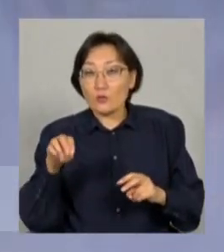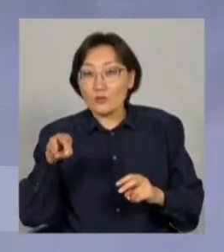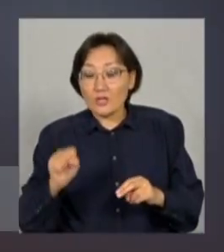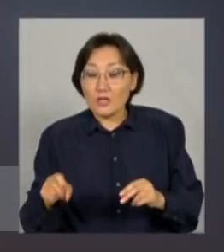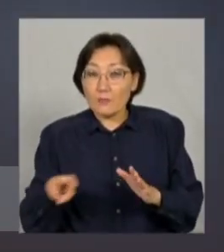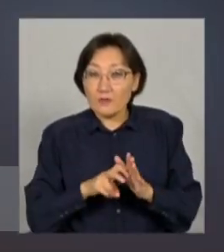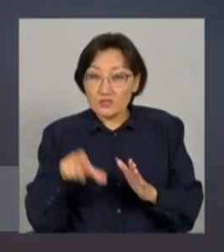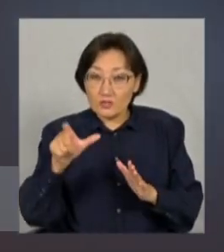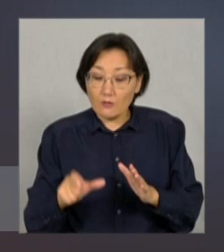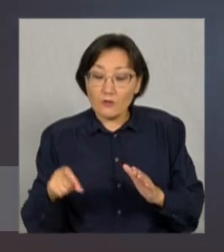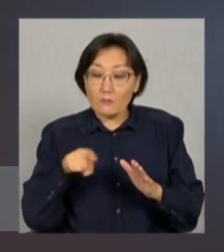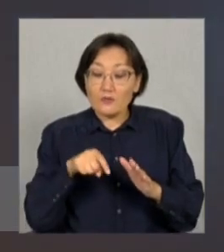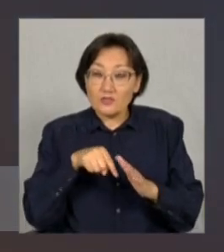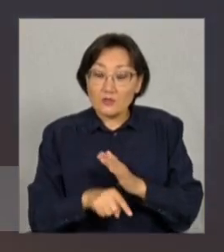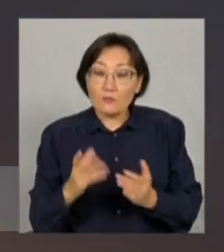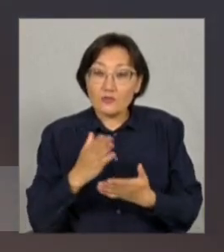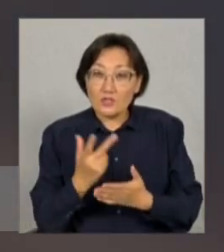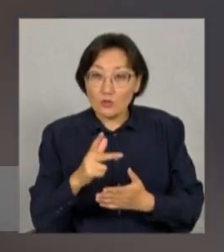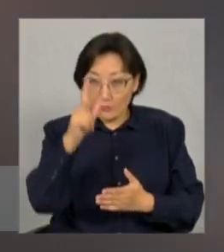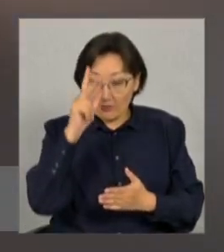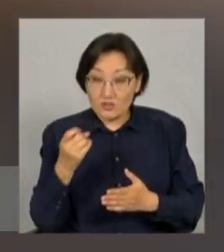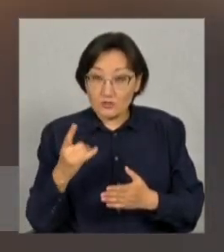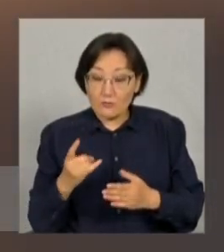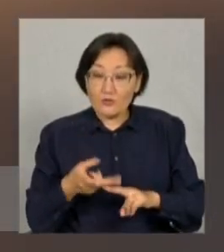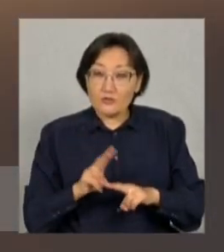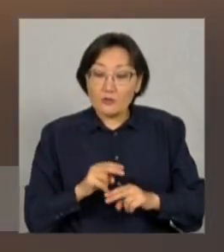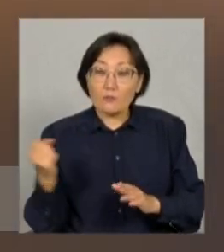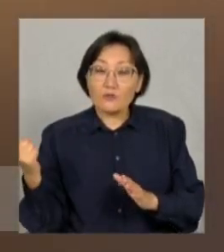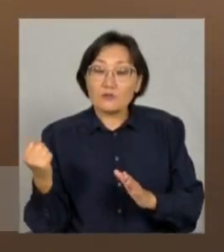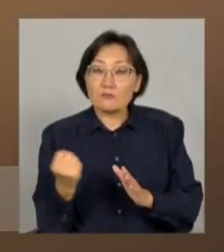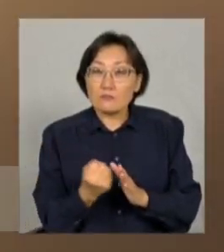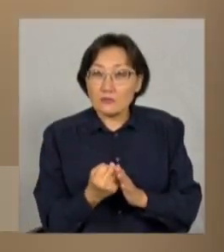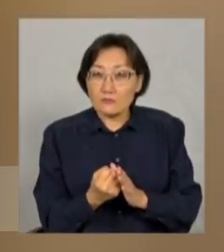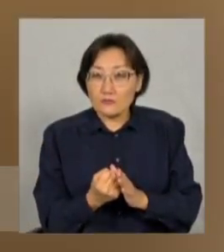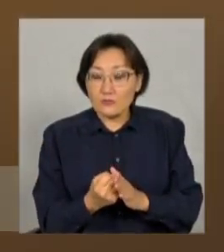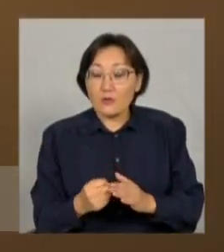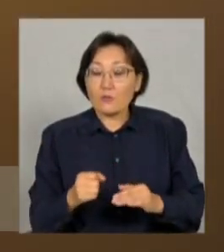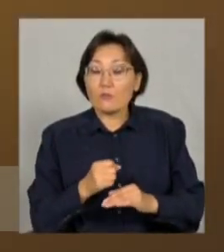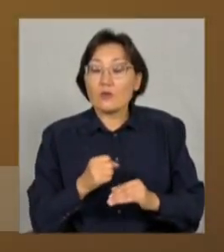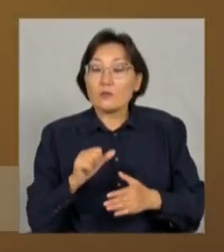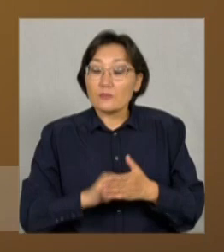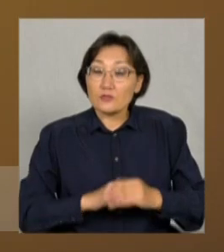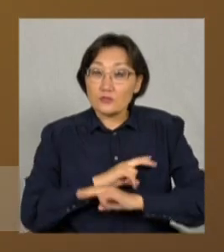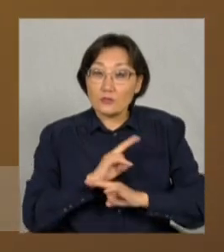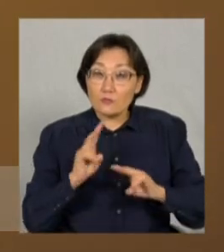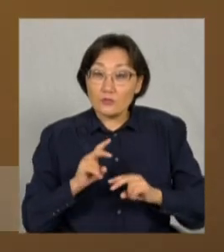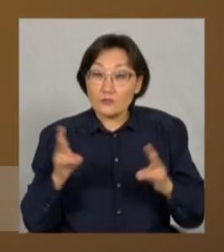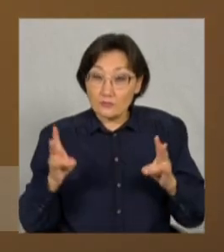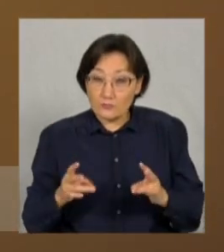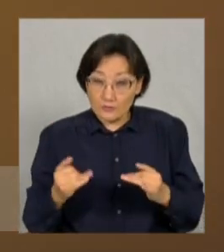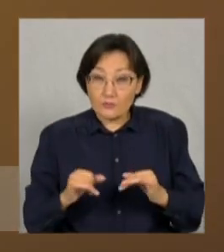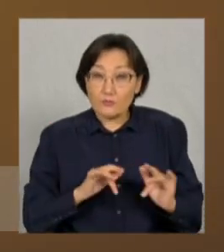и пассажир. В машине также находился трехмесячный ребенок, который погиб от полученных травм. В отношении водителя ВАЗ избирается